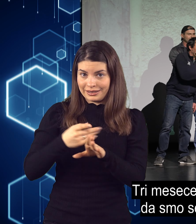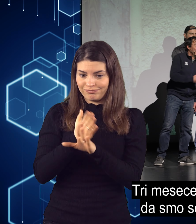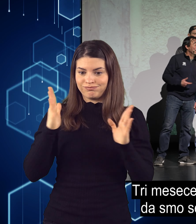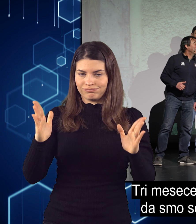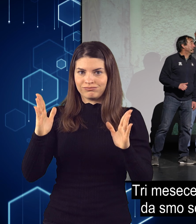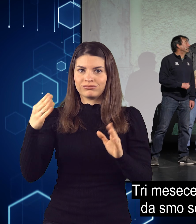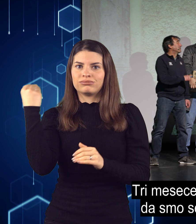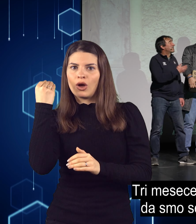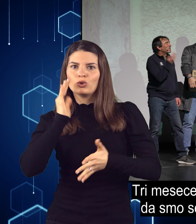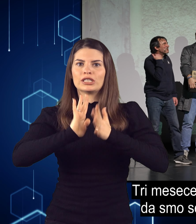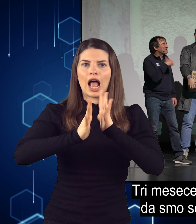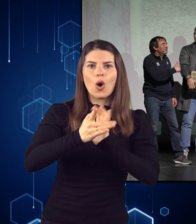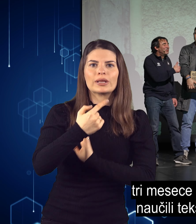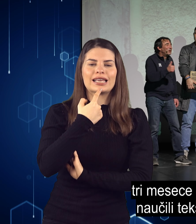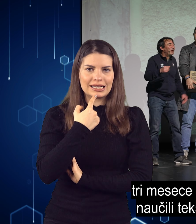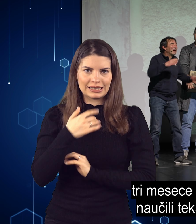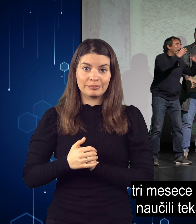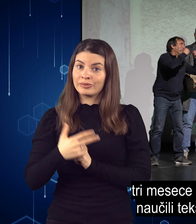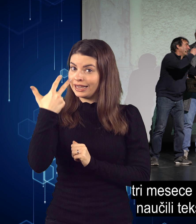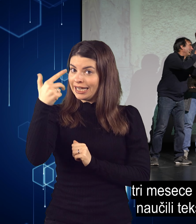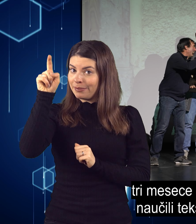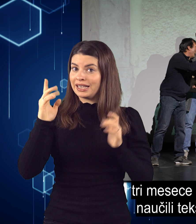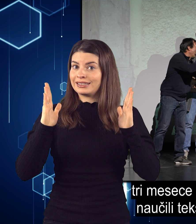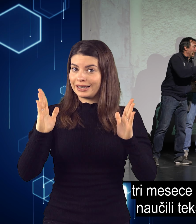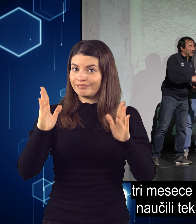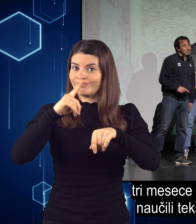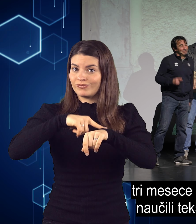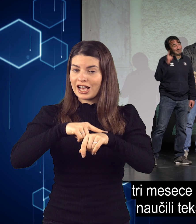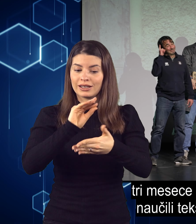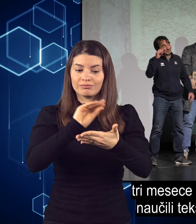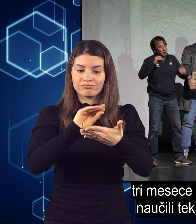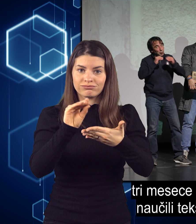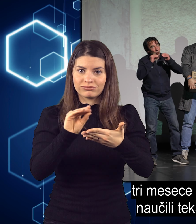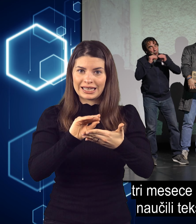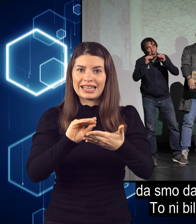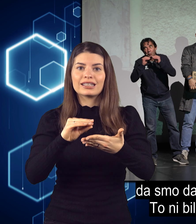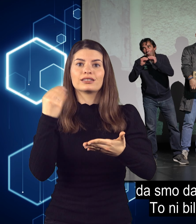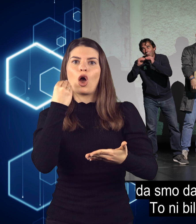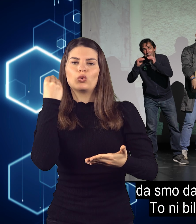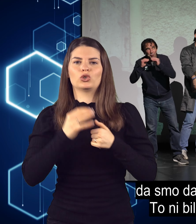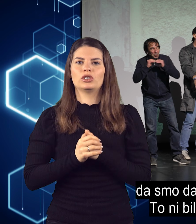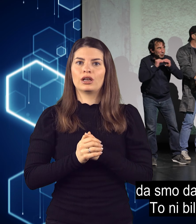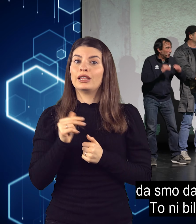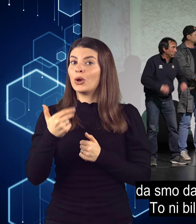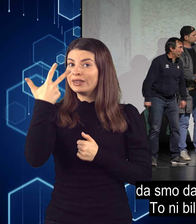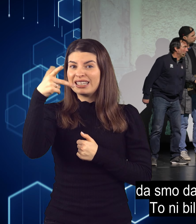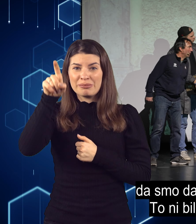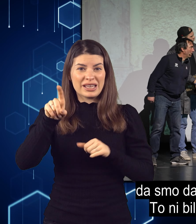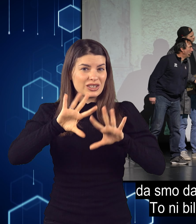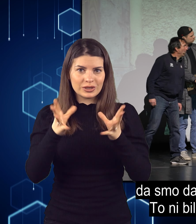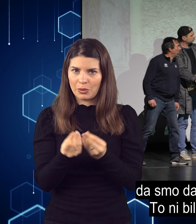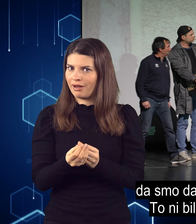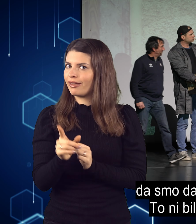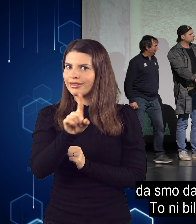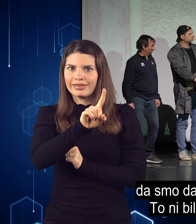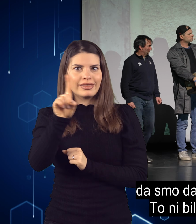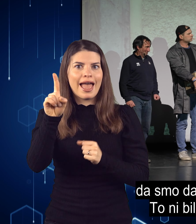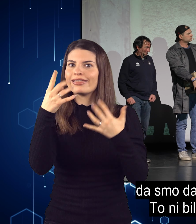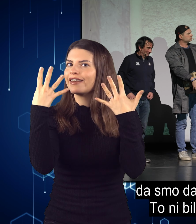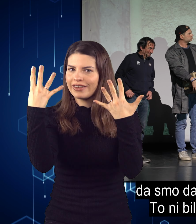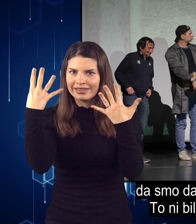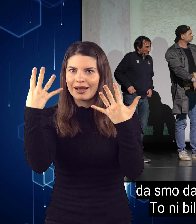smo imeli časa, da smo se naučili kretati, tri meste smo imeli časa, da smo se naučili tekst, pa tri meste smo imeli časa, da smo tali to vse skupi. To ni bilo devet mestov,